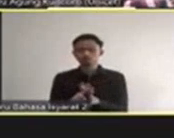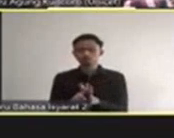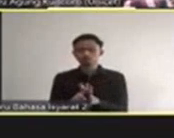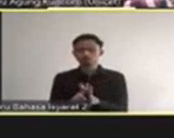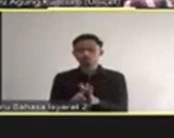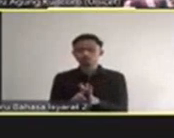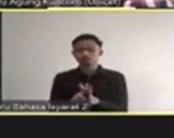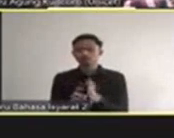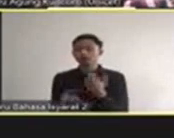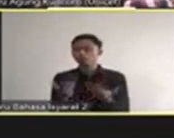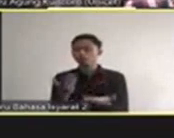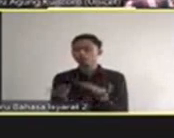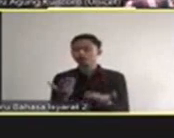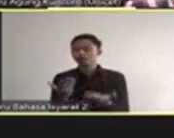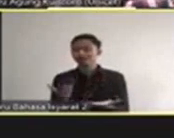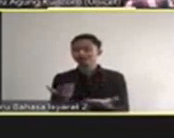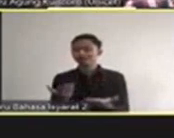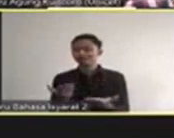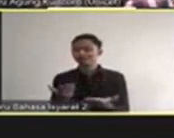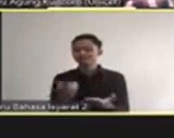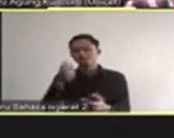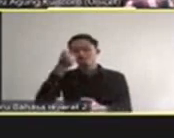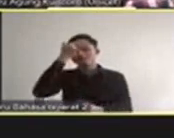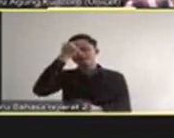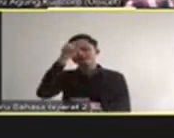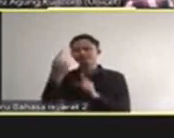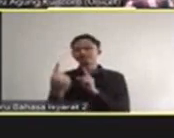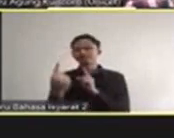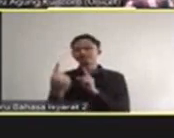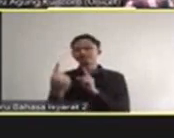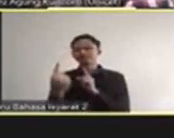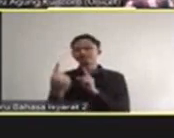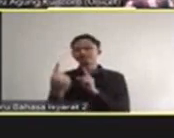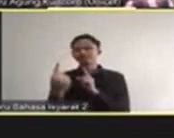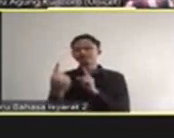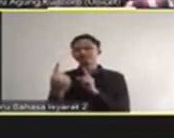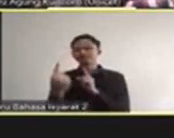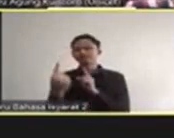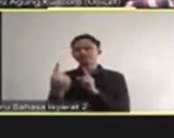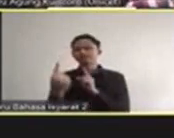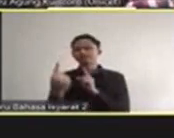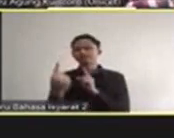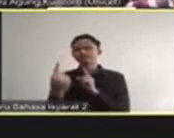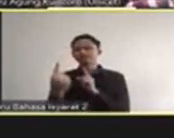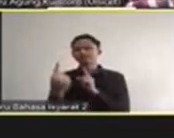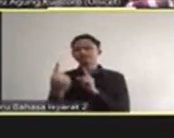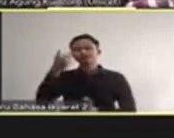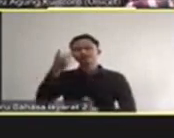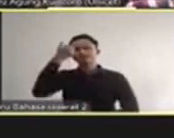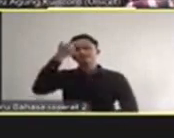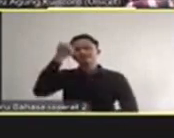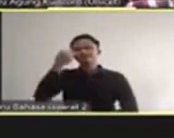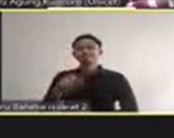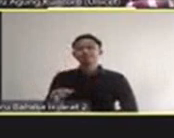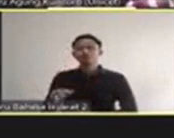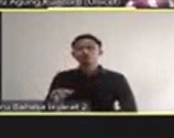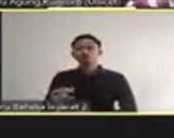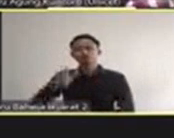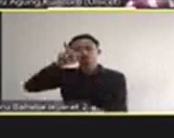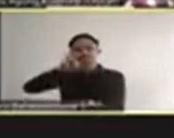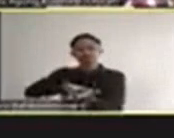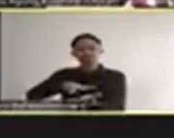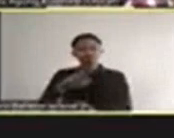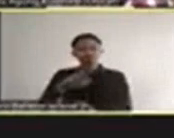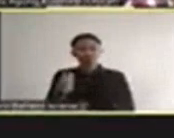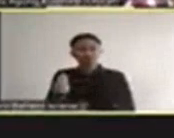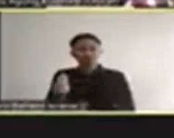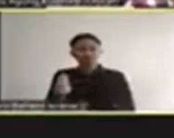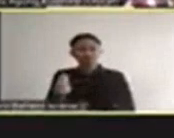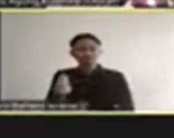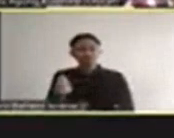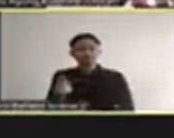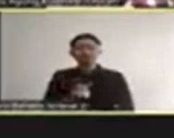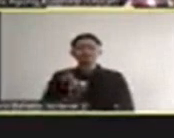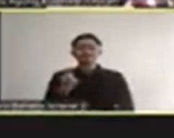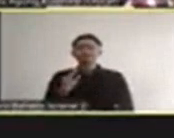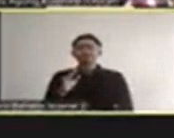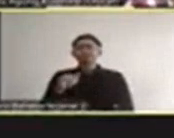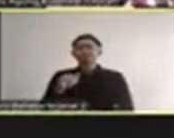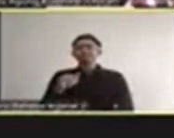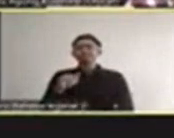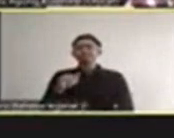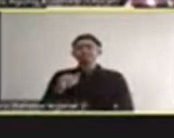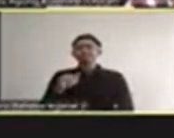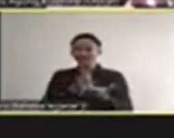pembelajaran tatap muka di tahun ajaran yang baru, kapanpun itu akan dilaksanakan, kita memberikan